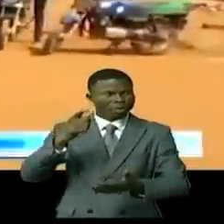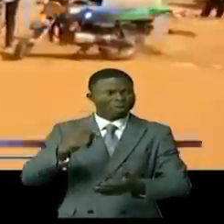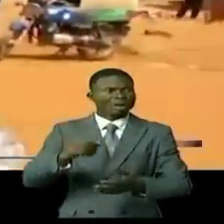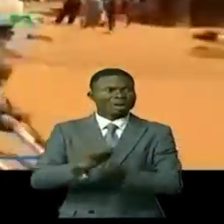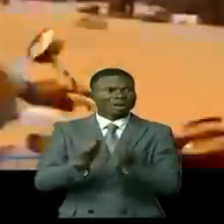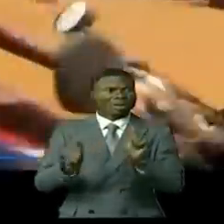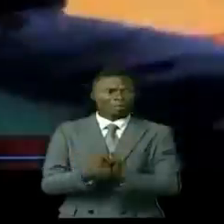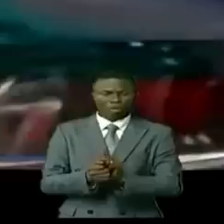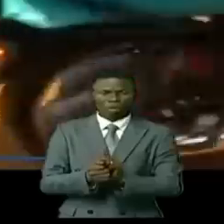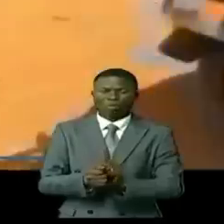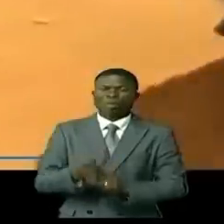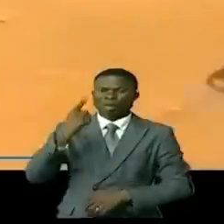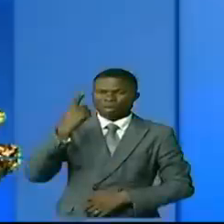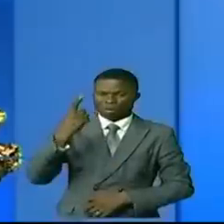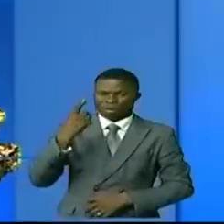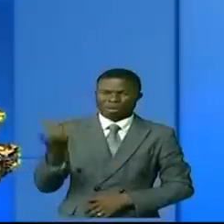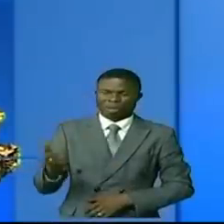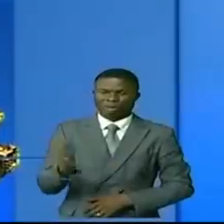secteur.